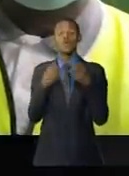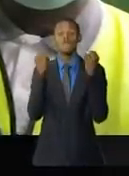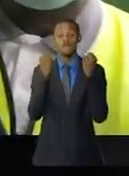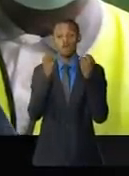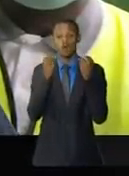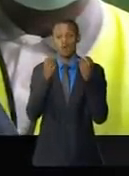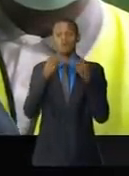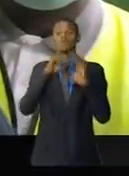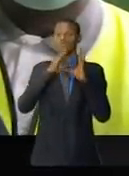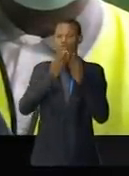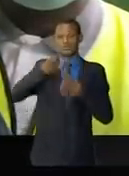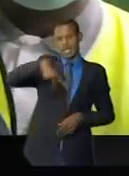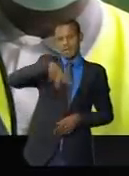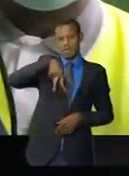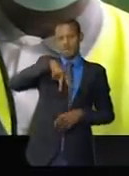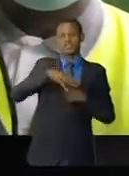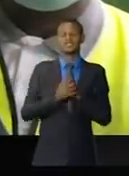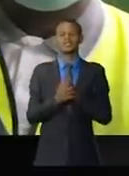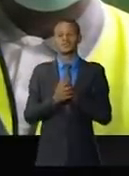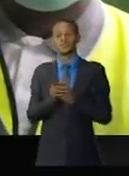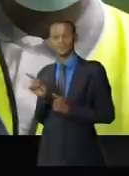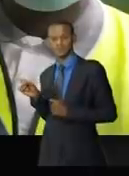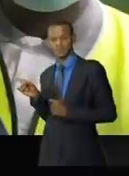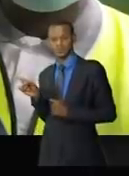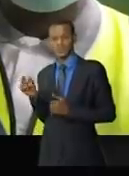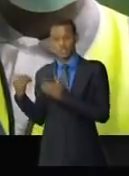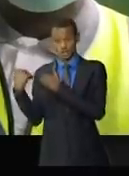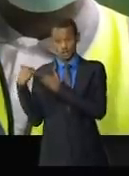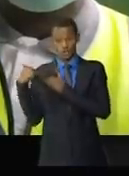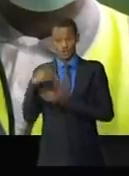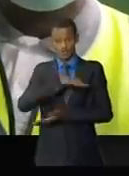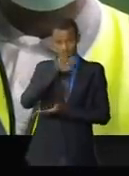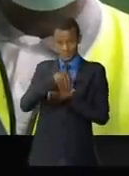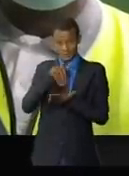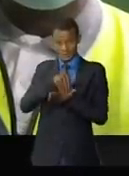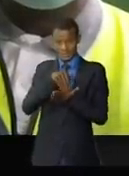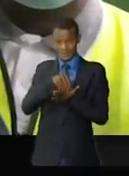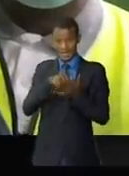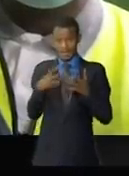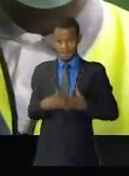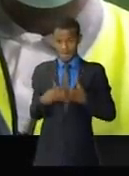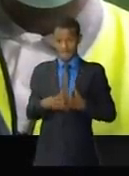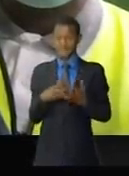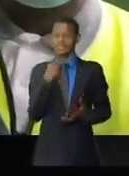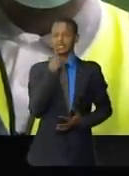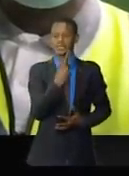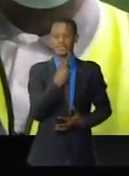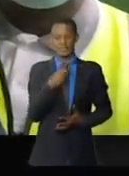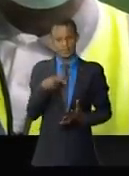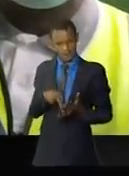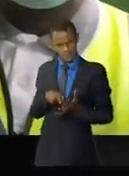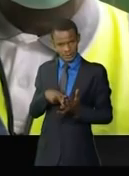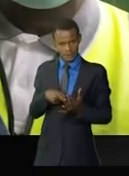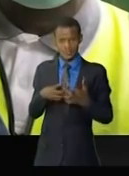d'énergie, il y a trois lignes. Deux lignes qui nous amène vers la ville la plus proche, c'est celle de